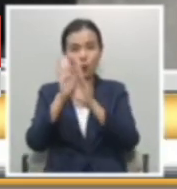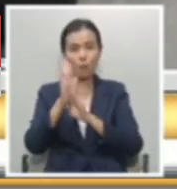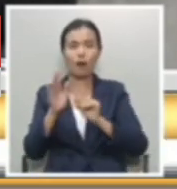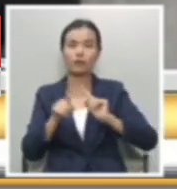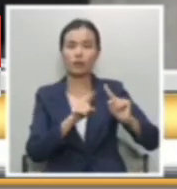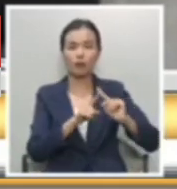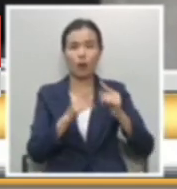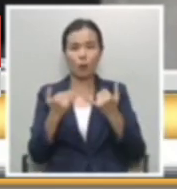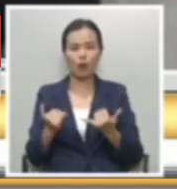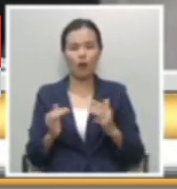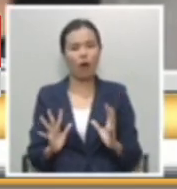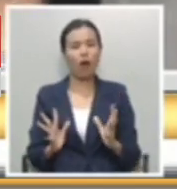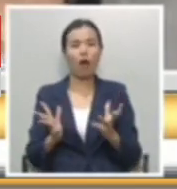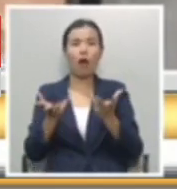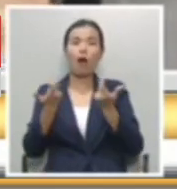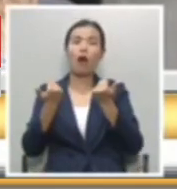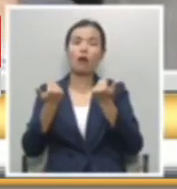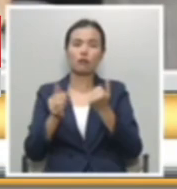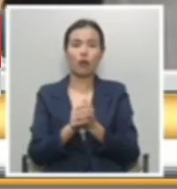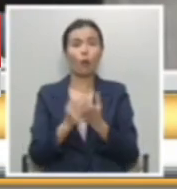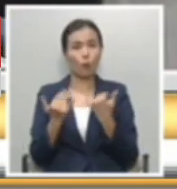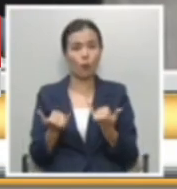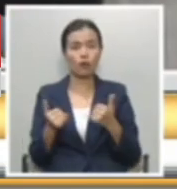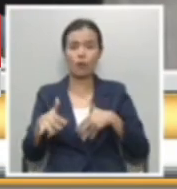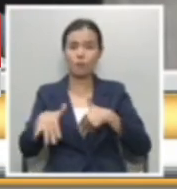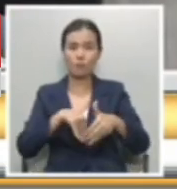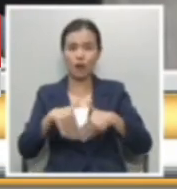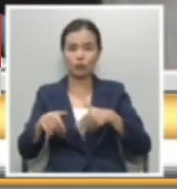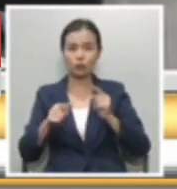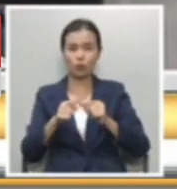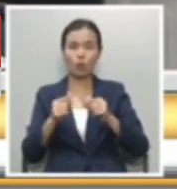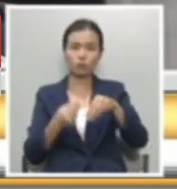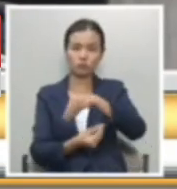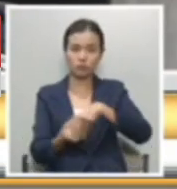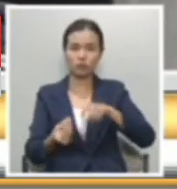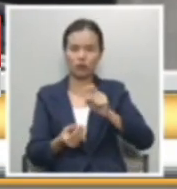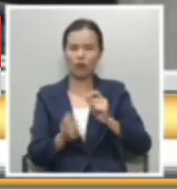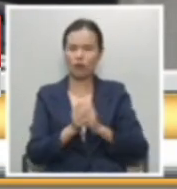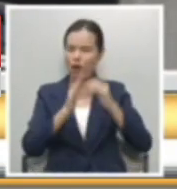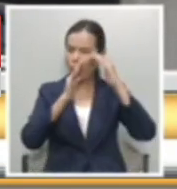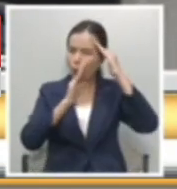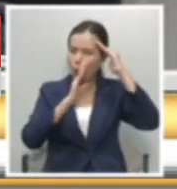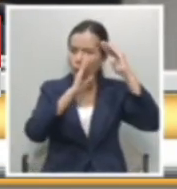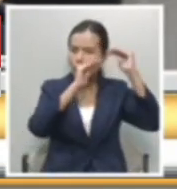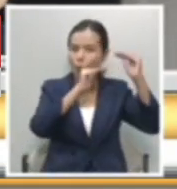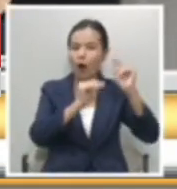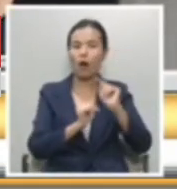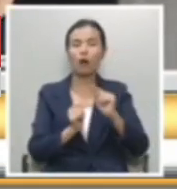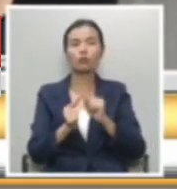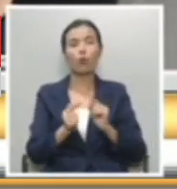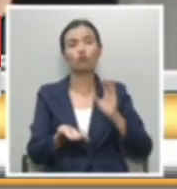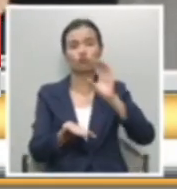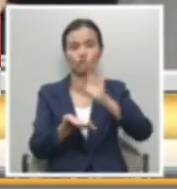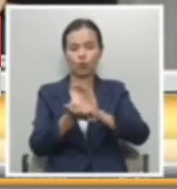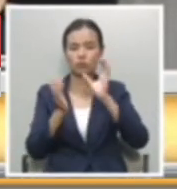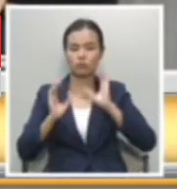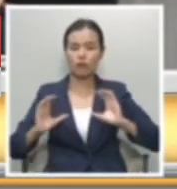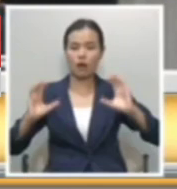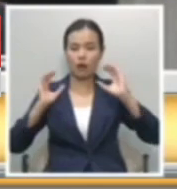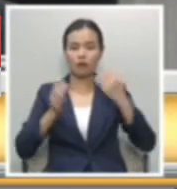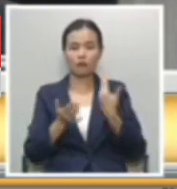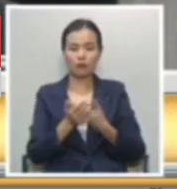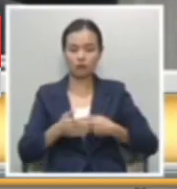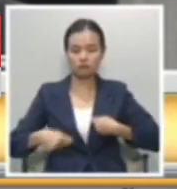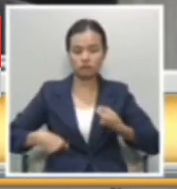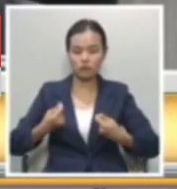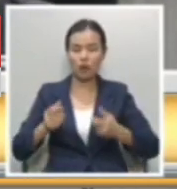ะครับวันนี้มันหดหายไปหมดวันนี้พี่น้องประชาชนโดยเฉพาะภาคเศรษฐกิจเนี่ยเขาตั้งความหวังไว้กับการลงทุนของภาครัฐการใช้จ่าย